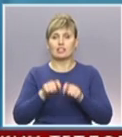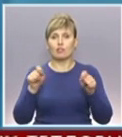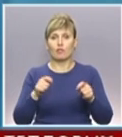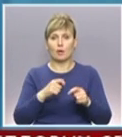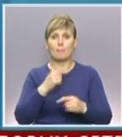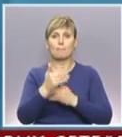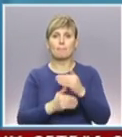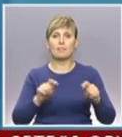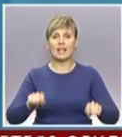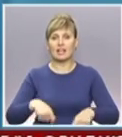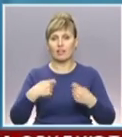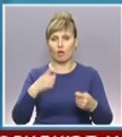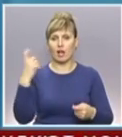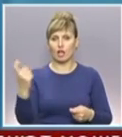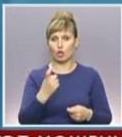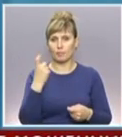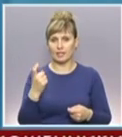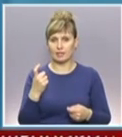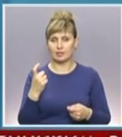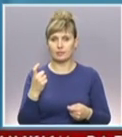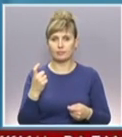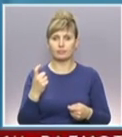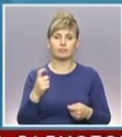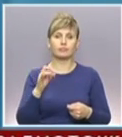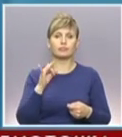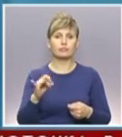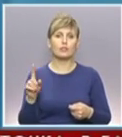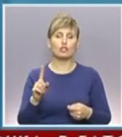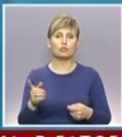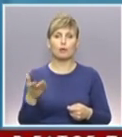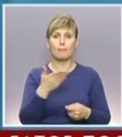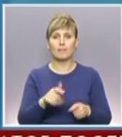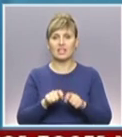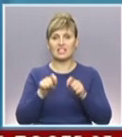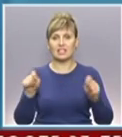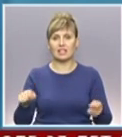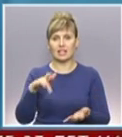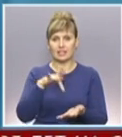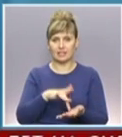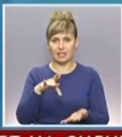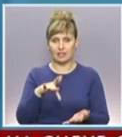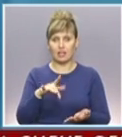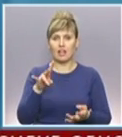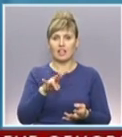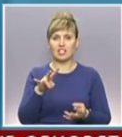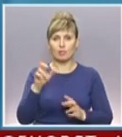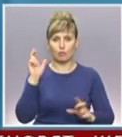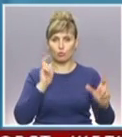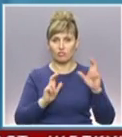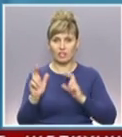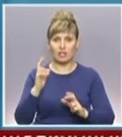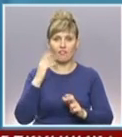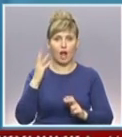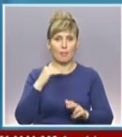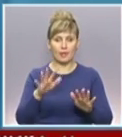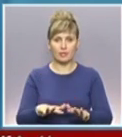передовой экономики. И то, что мы создали центры здесь, в Назарбаев университете, в Алмате,